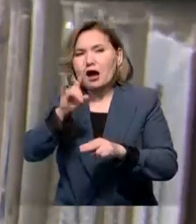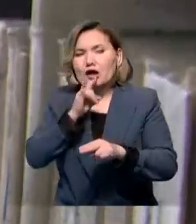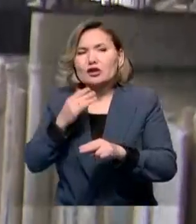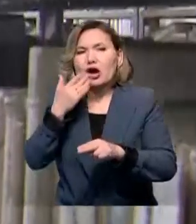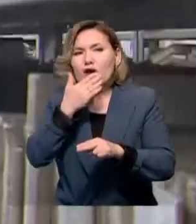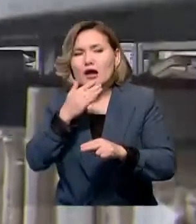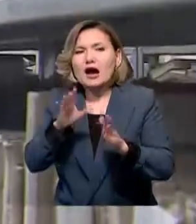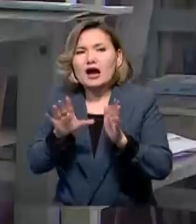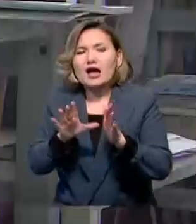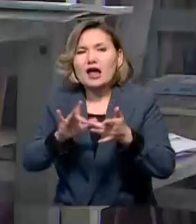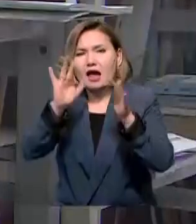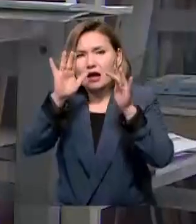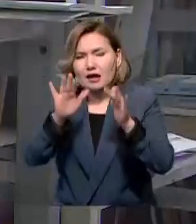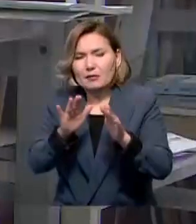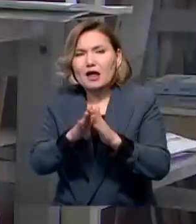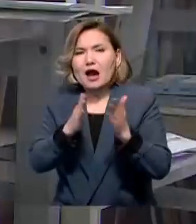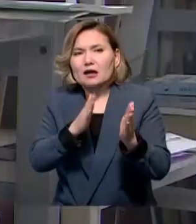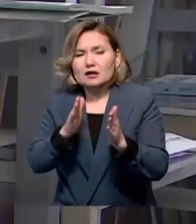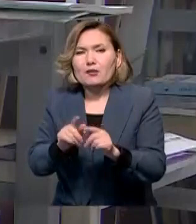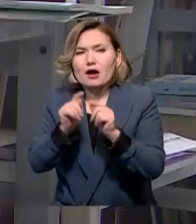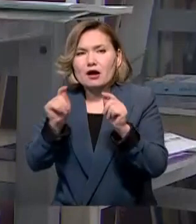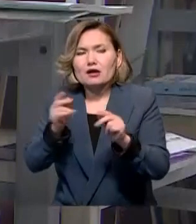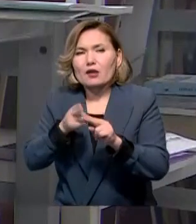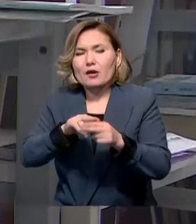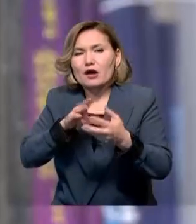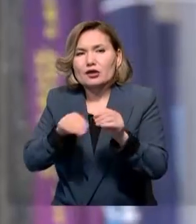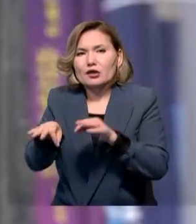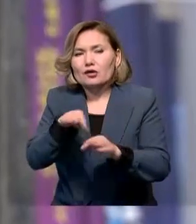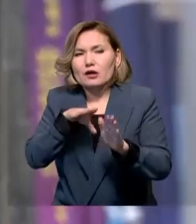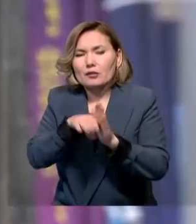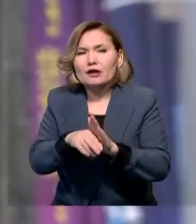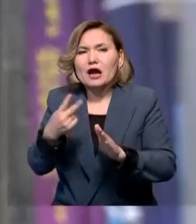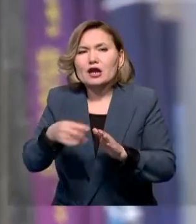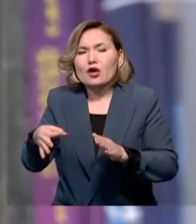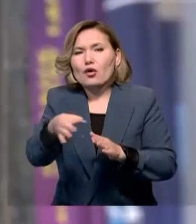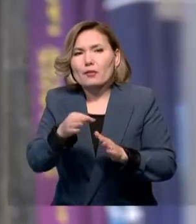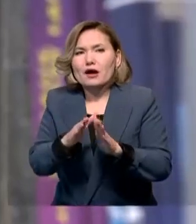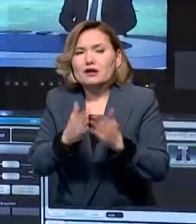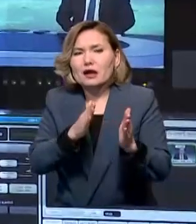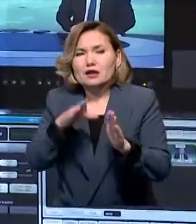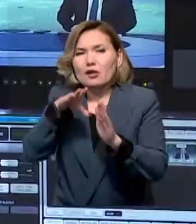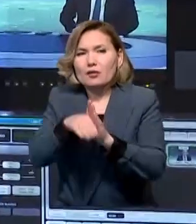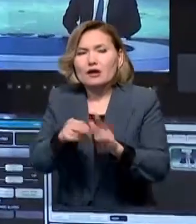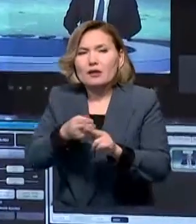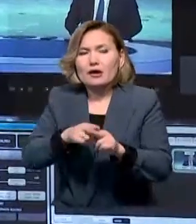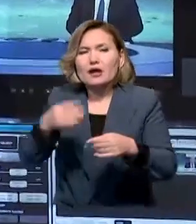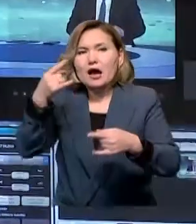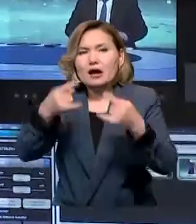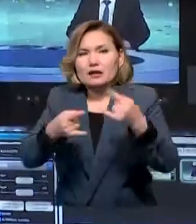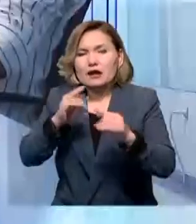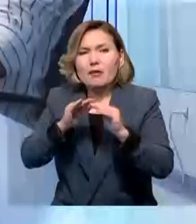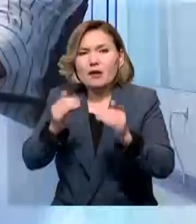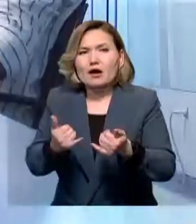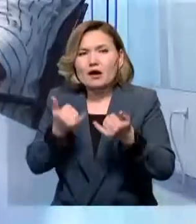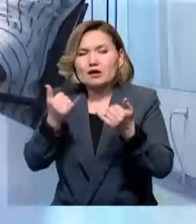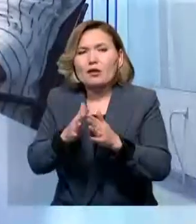ұлттық электрондық кітапхана жүйесі енгізіледі. Биылдың өзінде пилоттық жобаға 2 облыстық кітапхана қосылмақ. Бұдан бөлек телеарналарда балалар